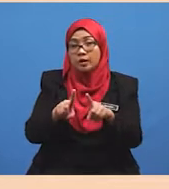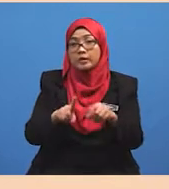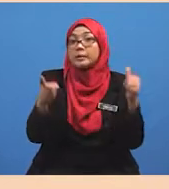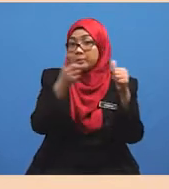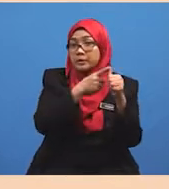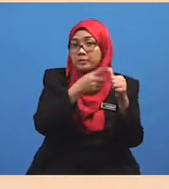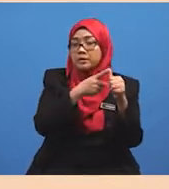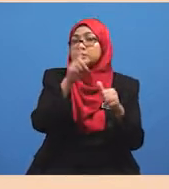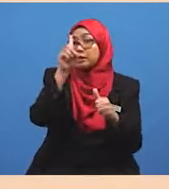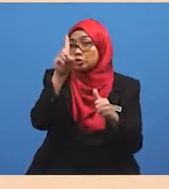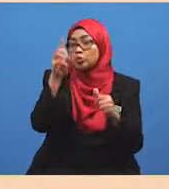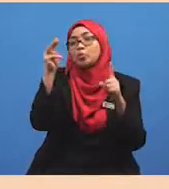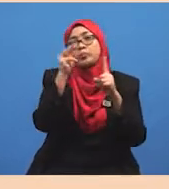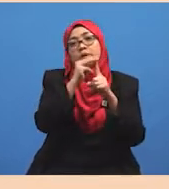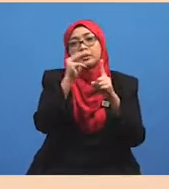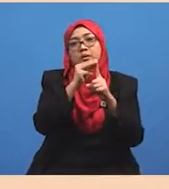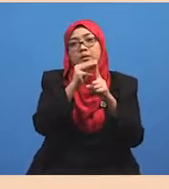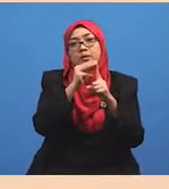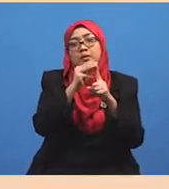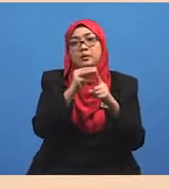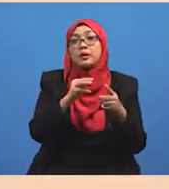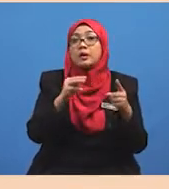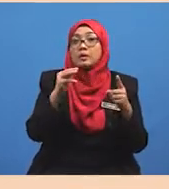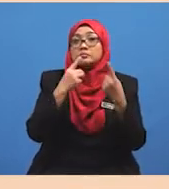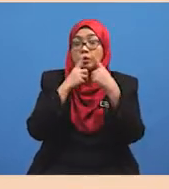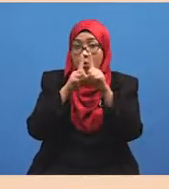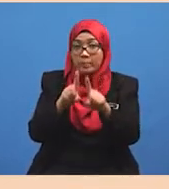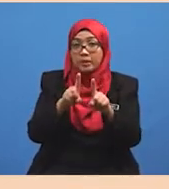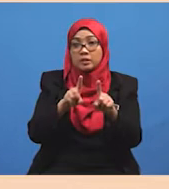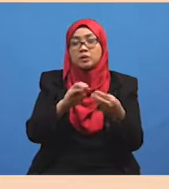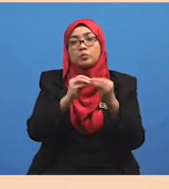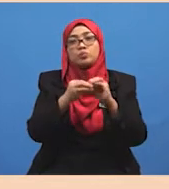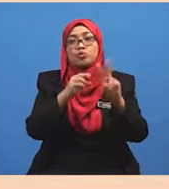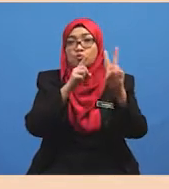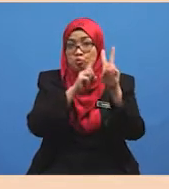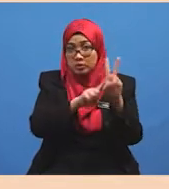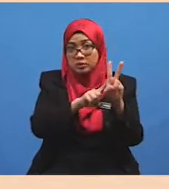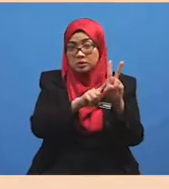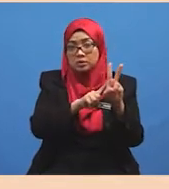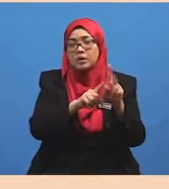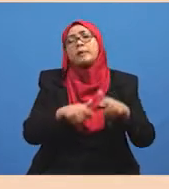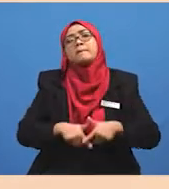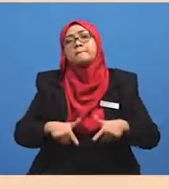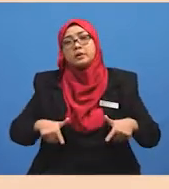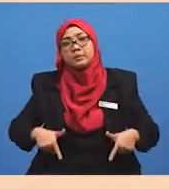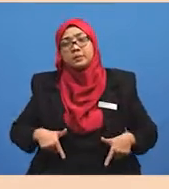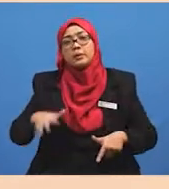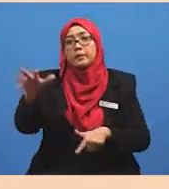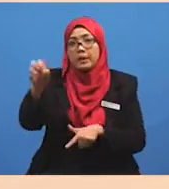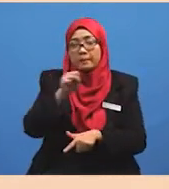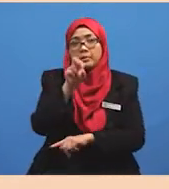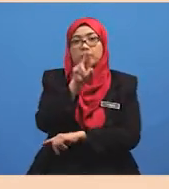maka jawaban kedua ialah berani mengambil